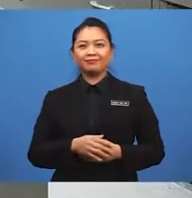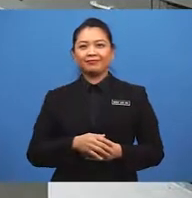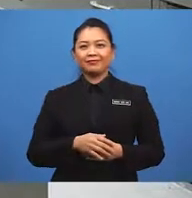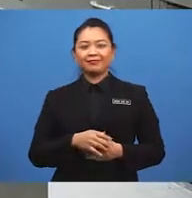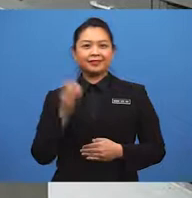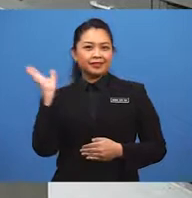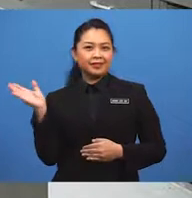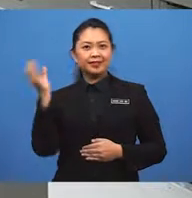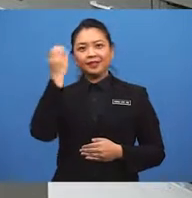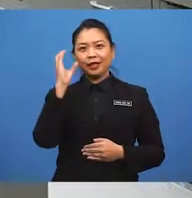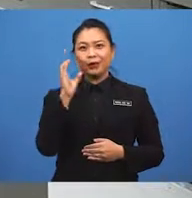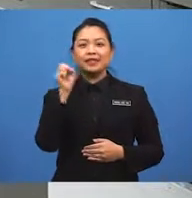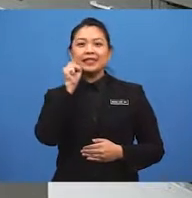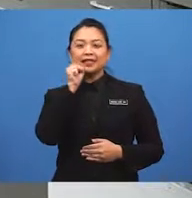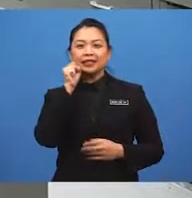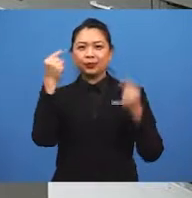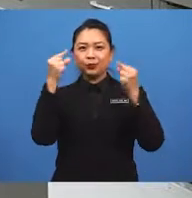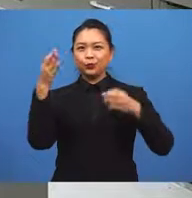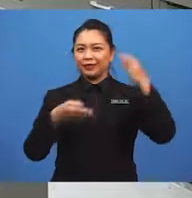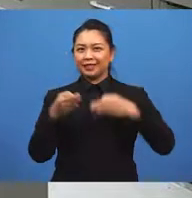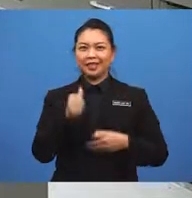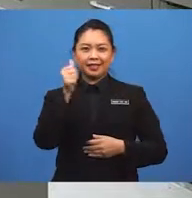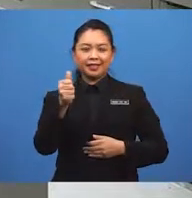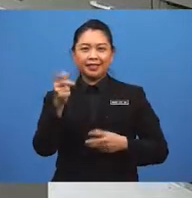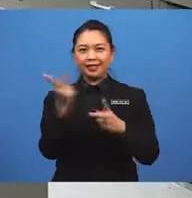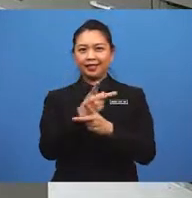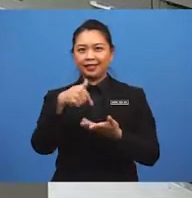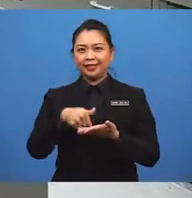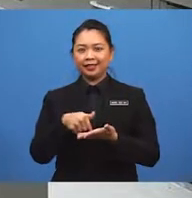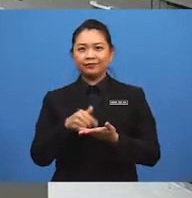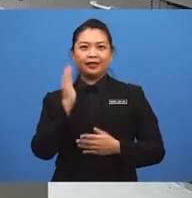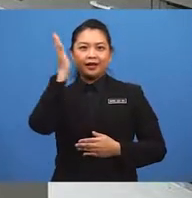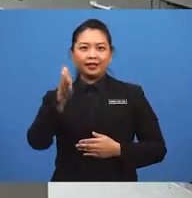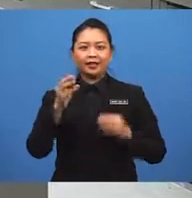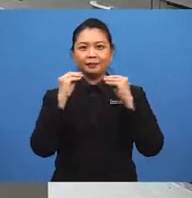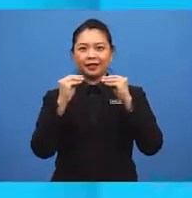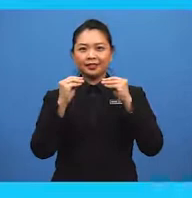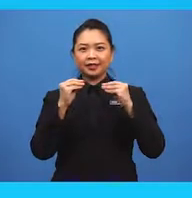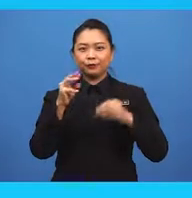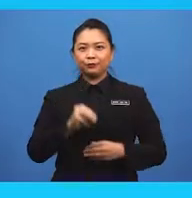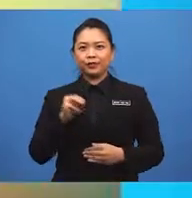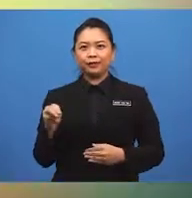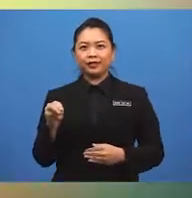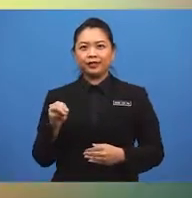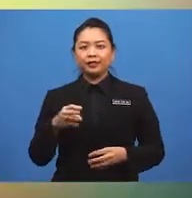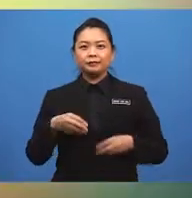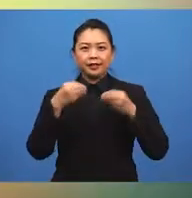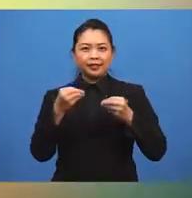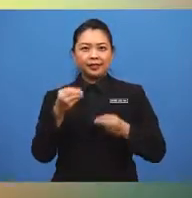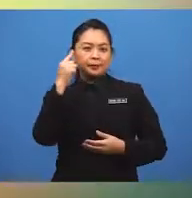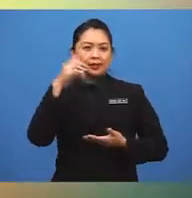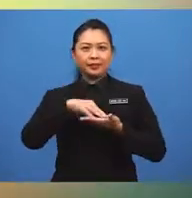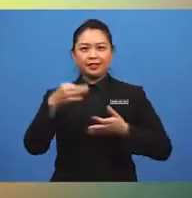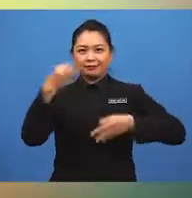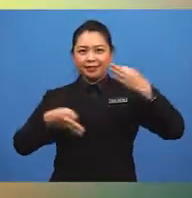Saya, Cikgu Saidah, guru fizik anda pada kali ini akan mengajar murid-murid bagi mata